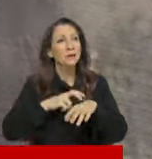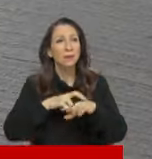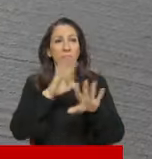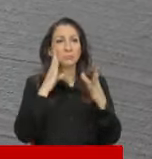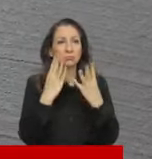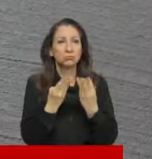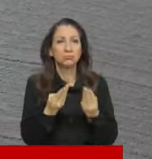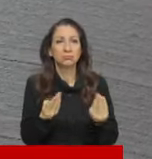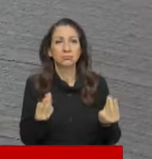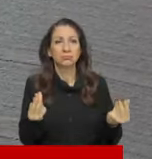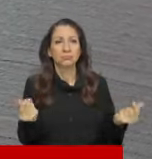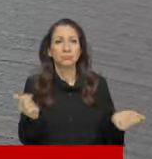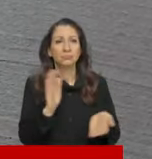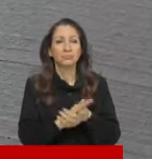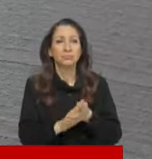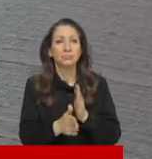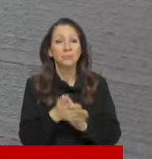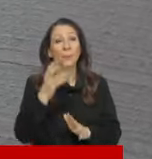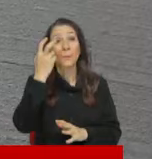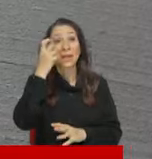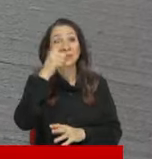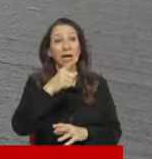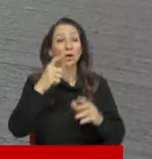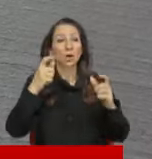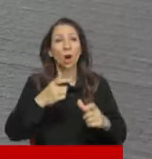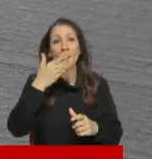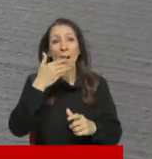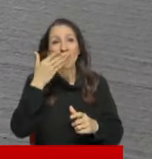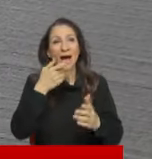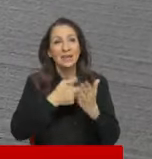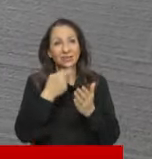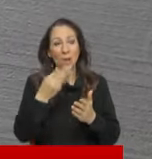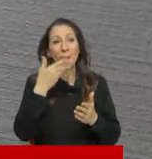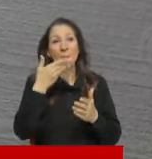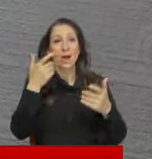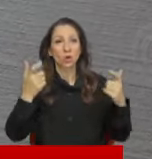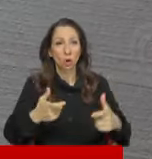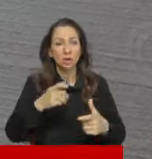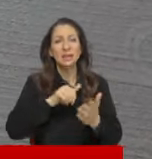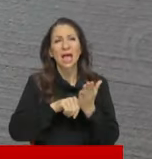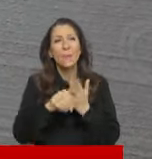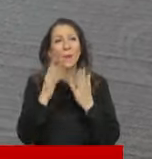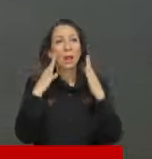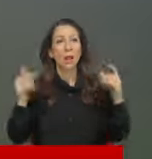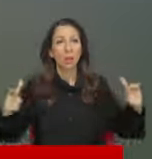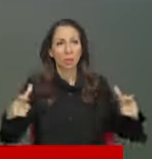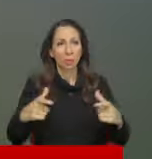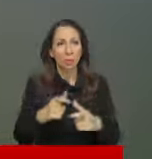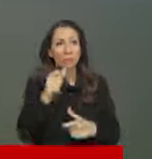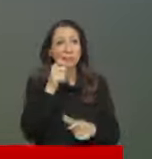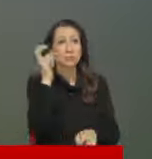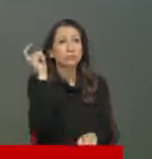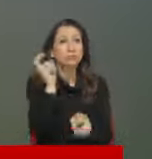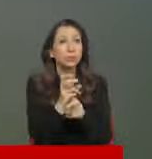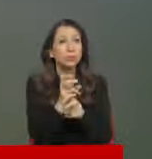hepsini gördüğünüz Toprağın altına gömdük Manisa'da Göl Marmara ilçesine de adını veren Marmara gölü tamamen kurudu bir damla bile su